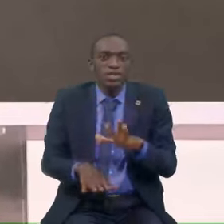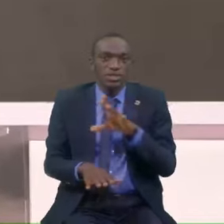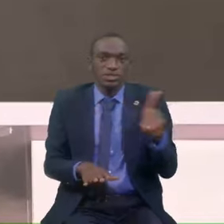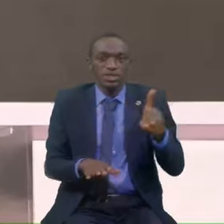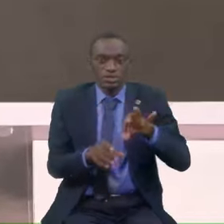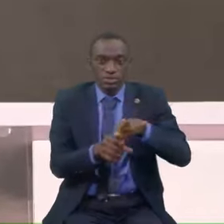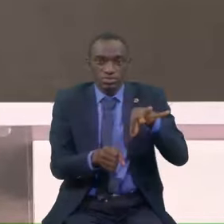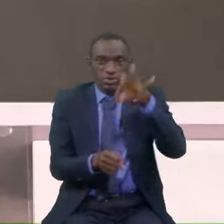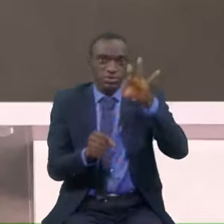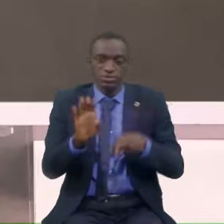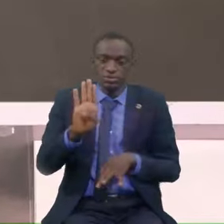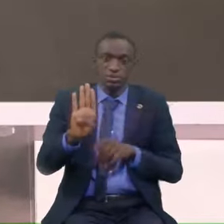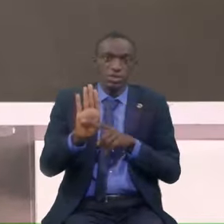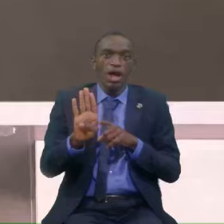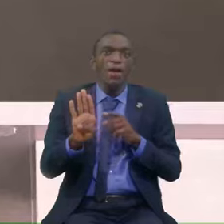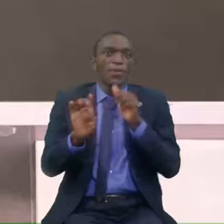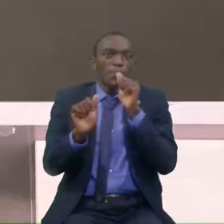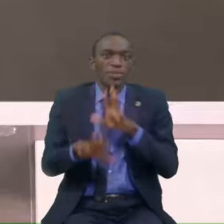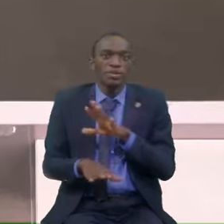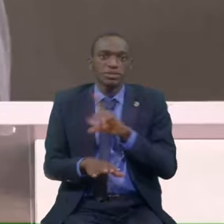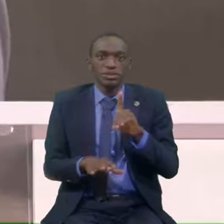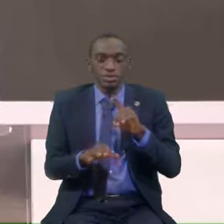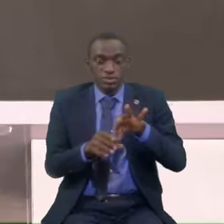L'esprit qui baptise, c'est